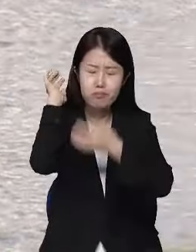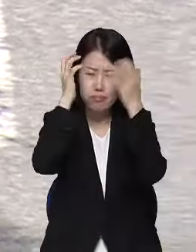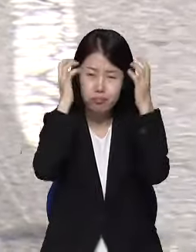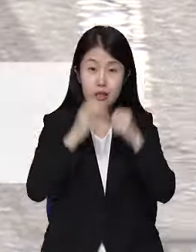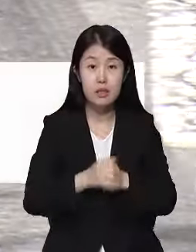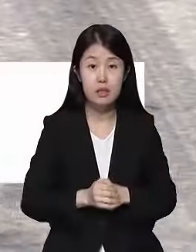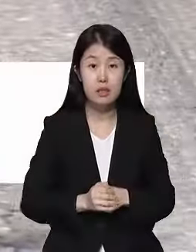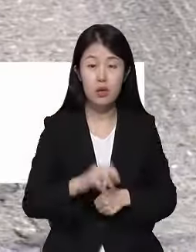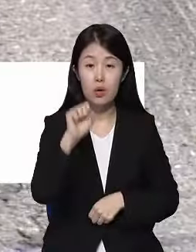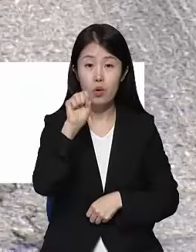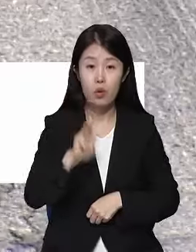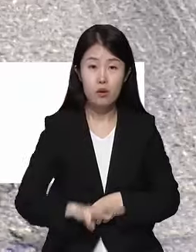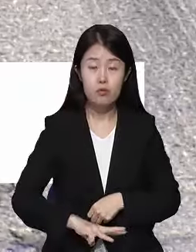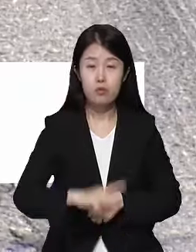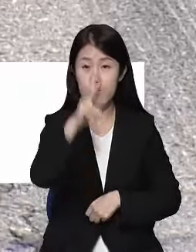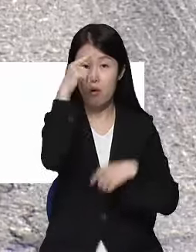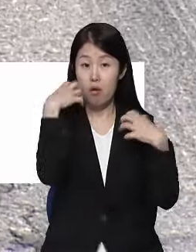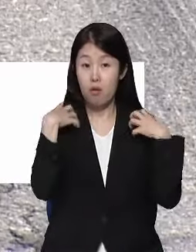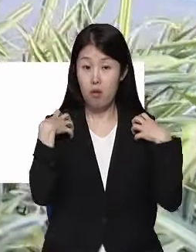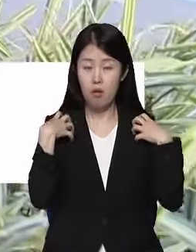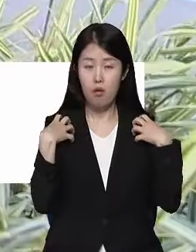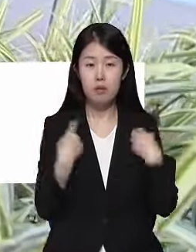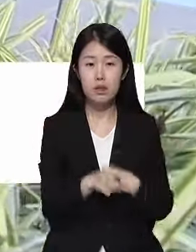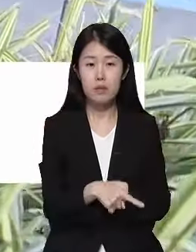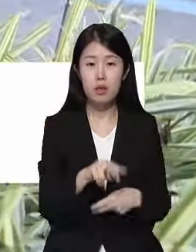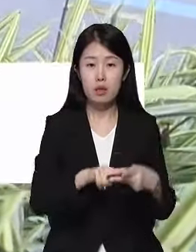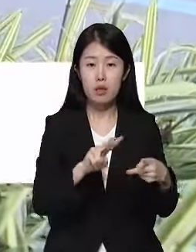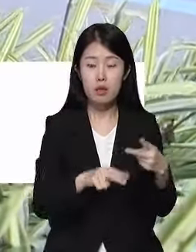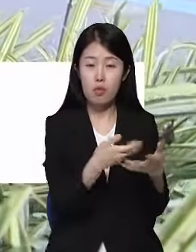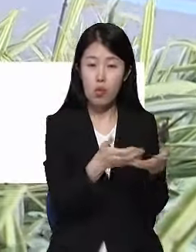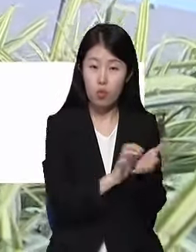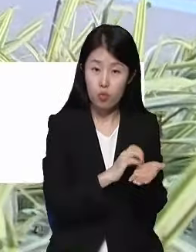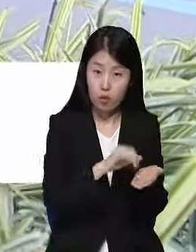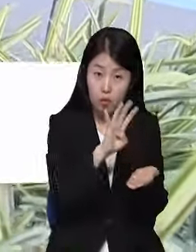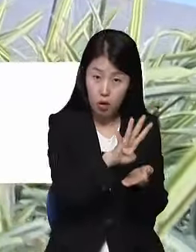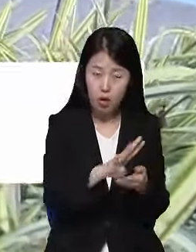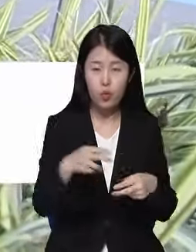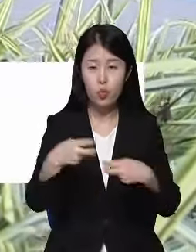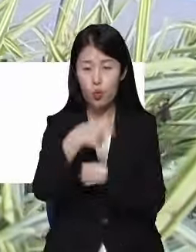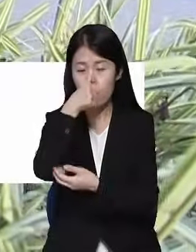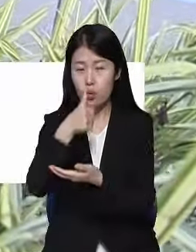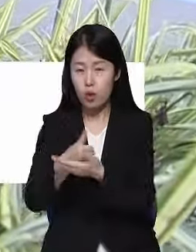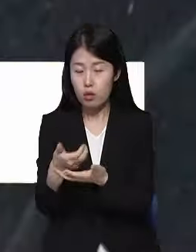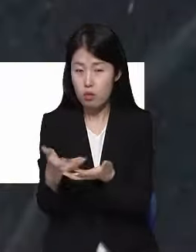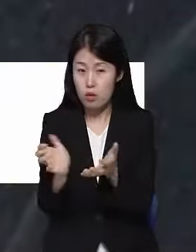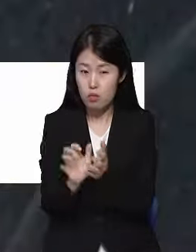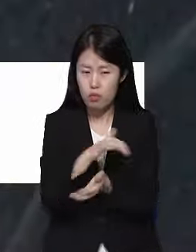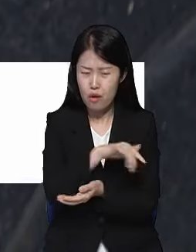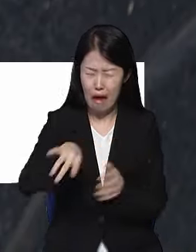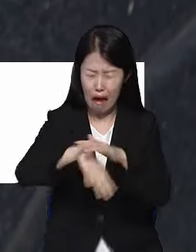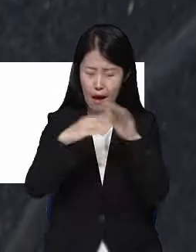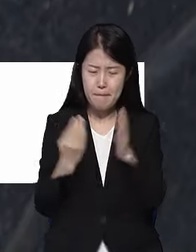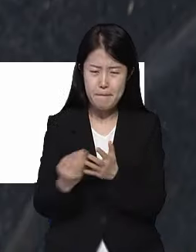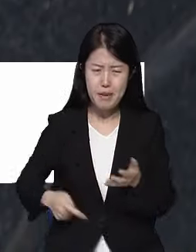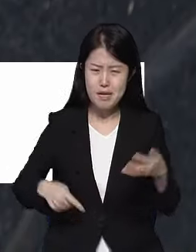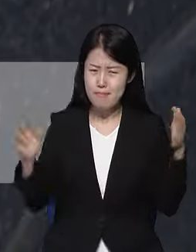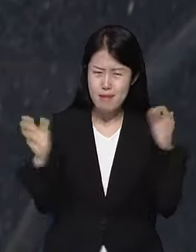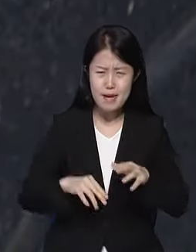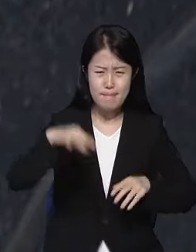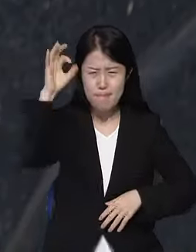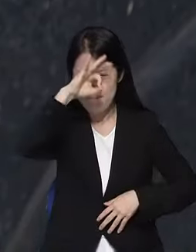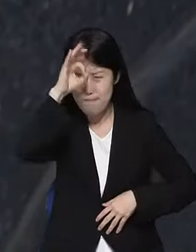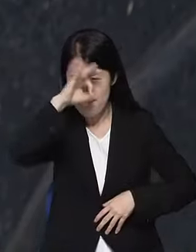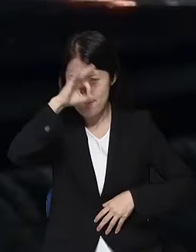광주경찰청은 형사기동대 4개 팀과 서부경찰서 교통범죄수사팀 등 가용 인력을 총동원해 용의자를 추적하고